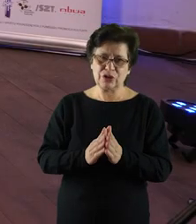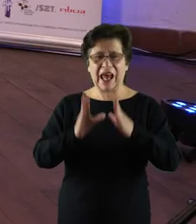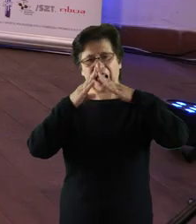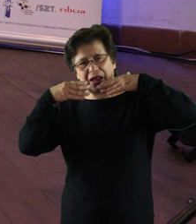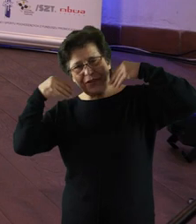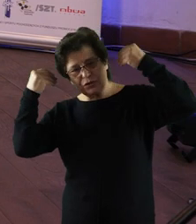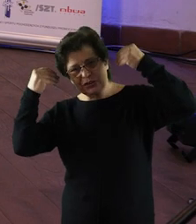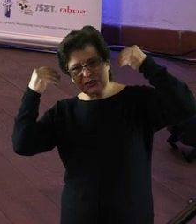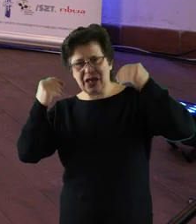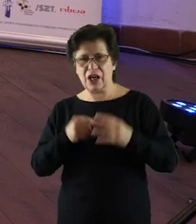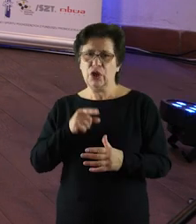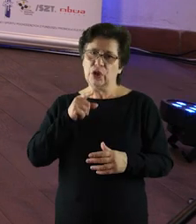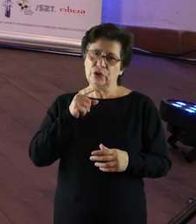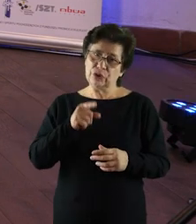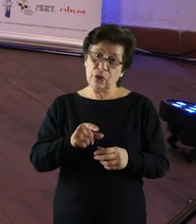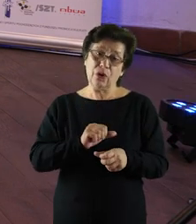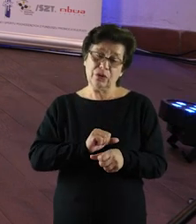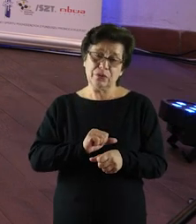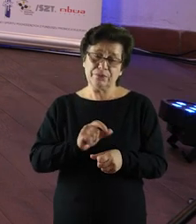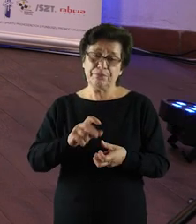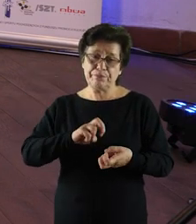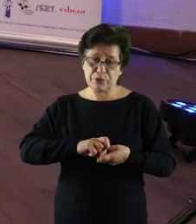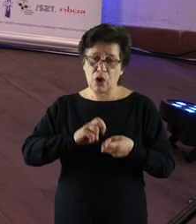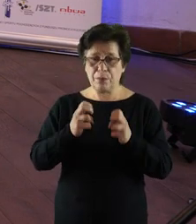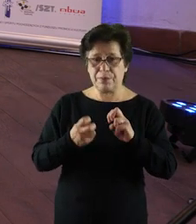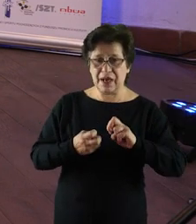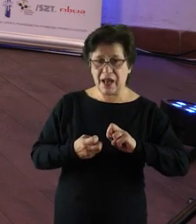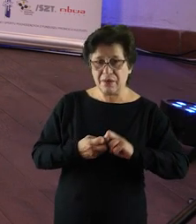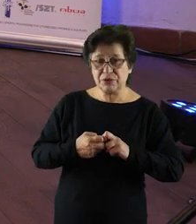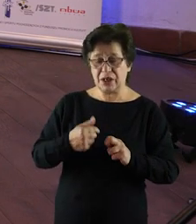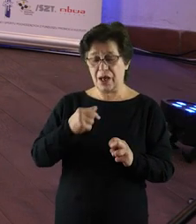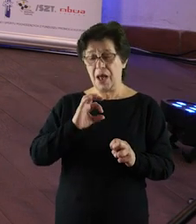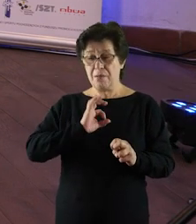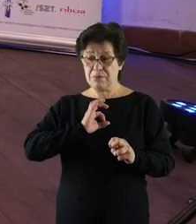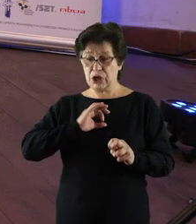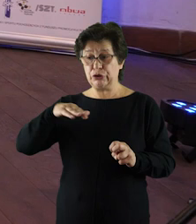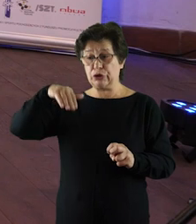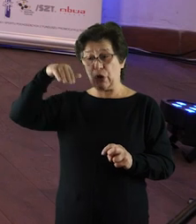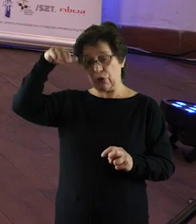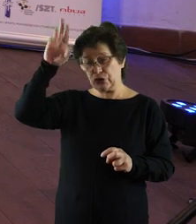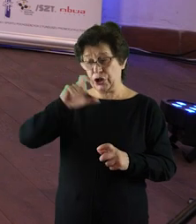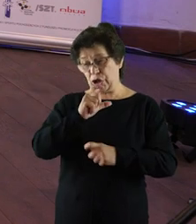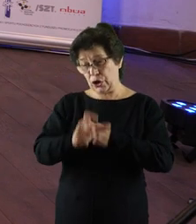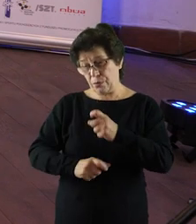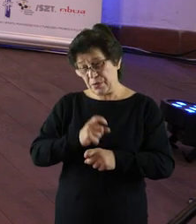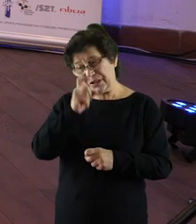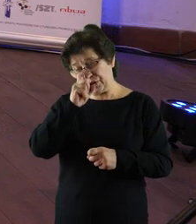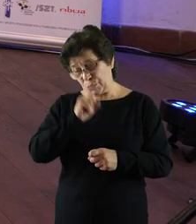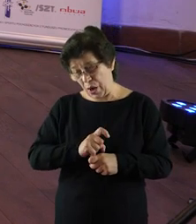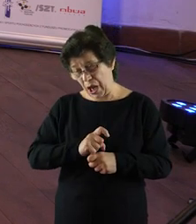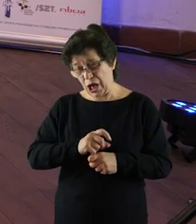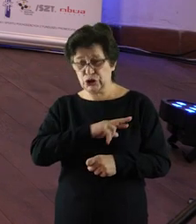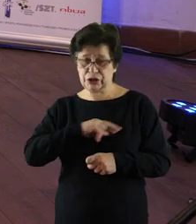tłumacząca ten problem, że my dorośli czasami robimy waszym zdaniem złe rzeczy. Oczywiście, że nie jesteśmy